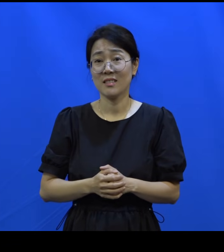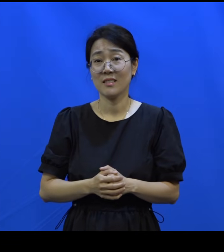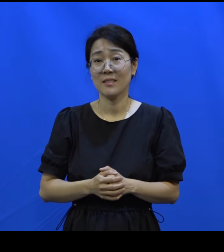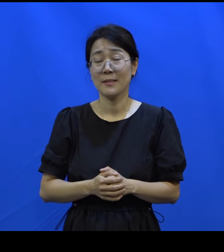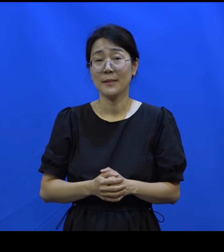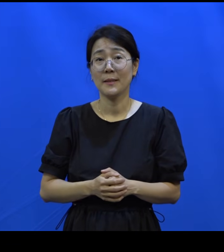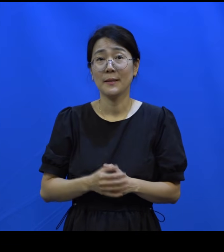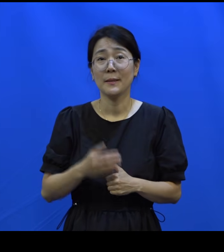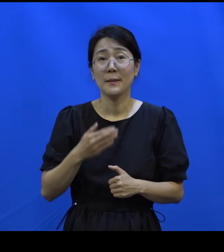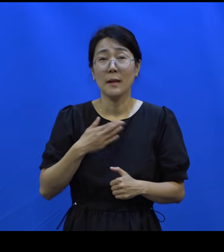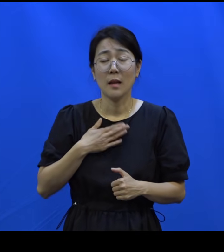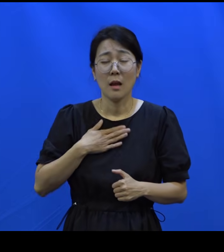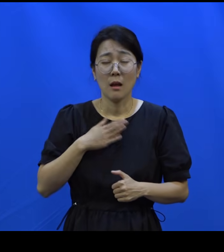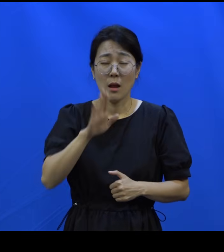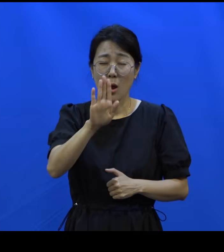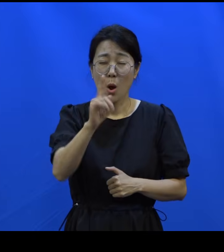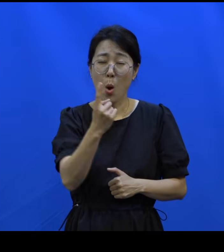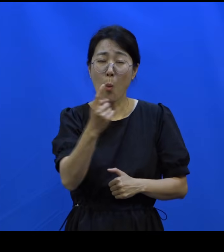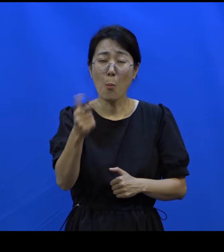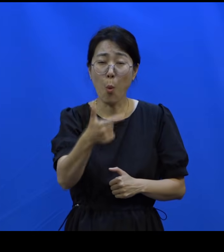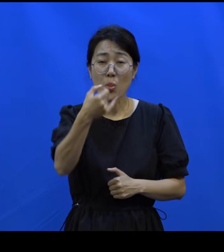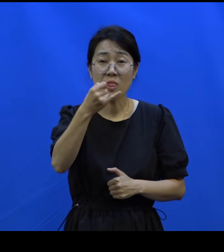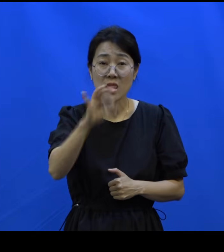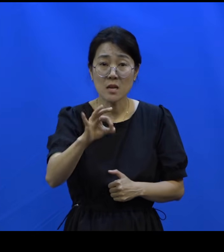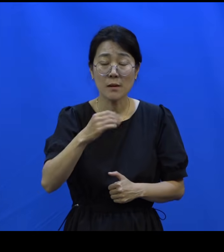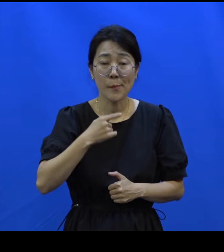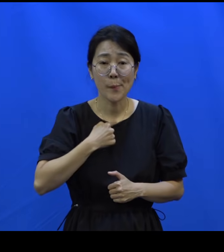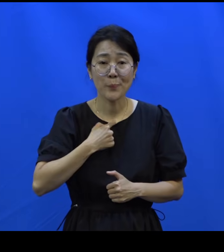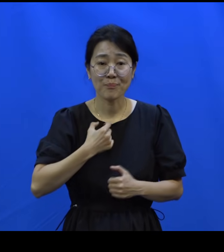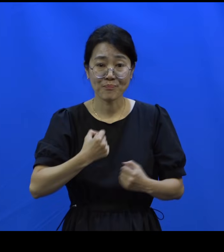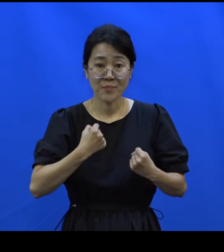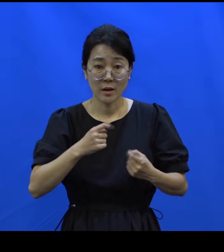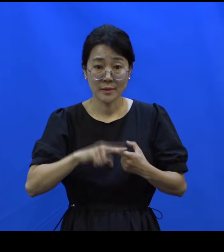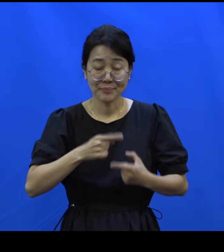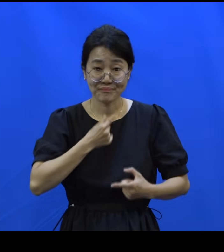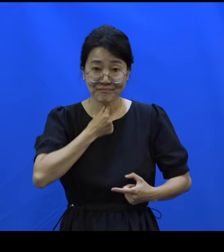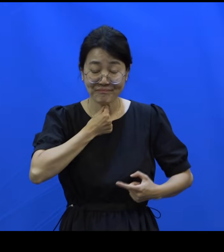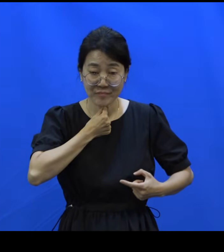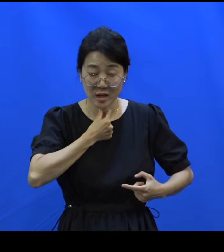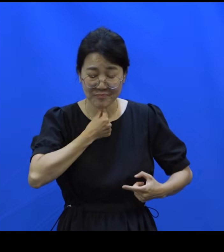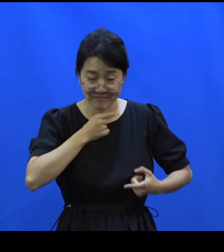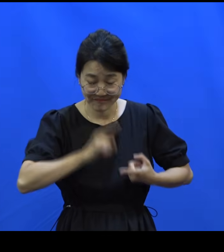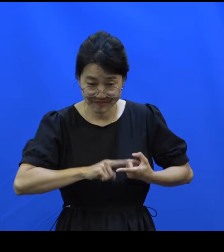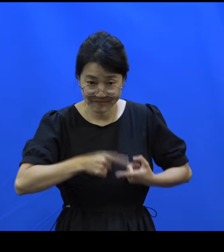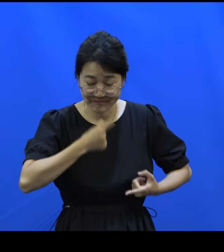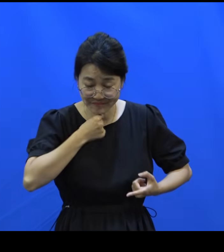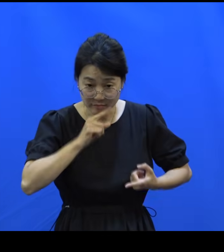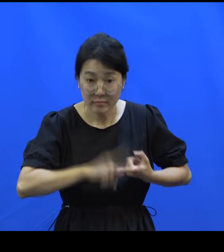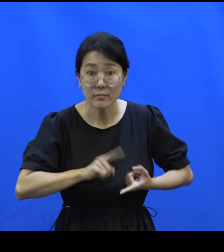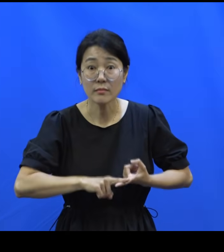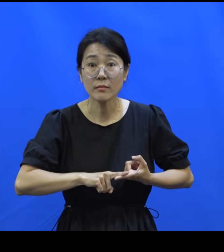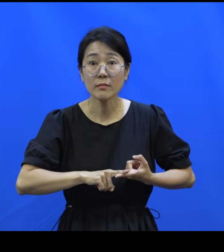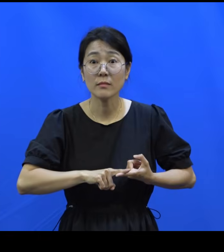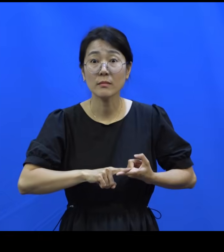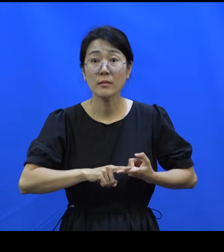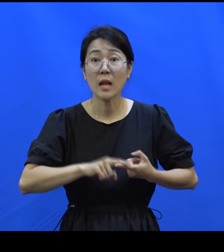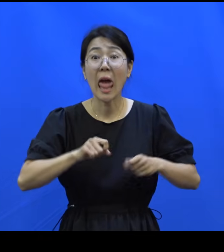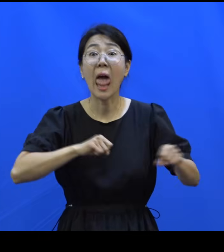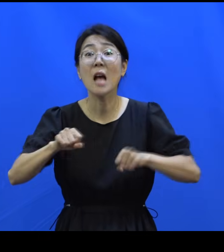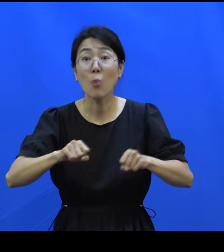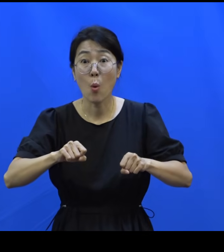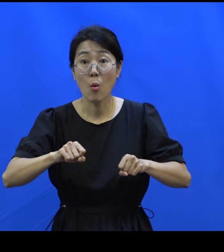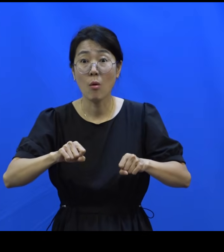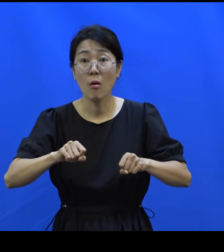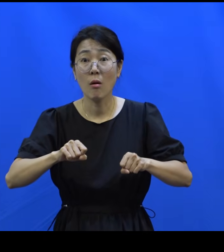이 본능의 지배를 받으면 삶은 위험해지는 겁니다. 내가 피해를 입으면 복수할 권리가 있지만